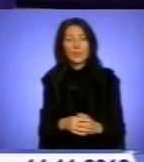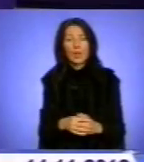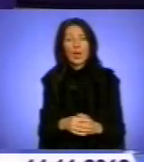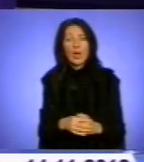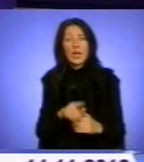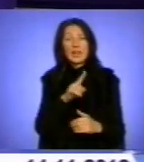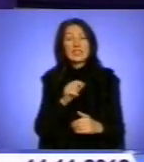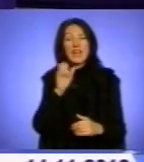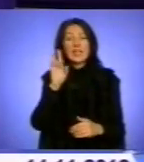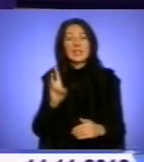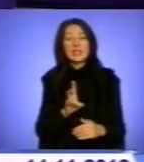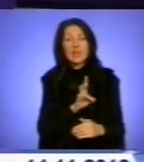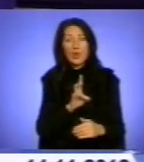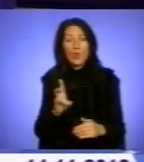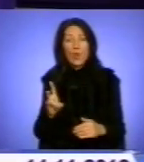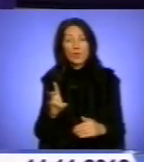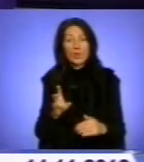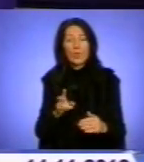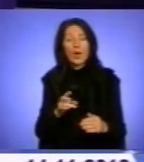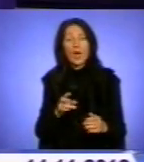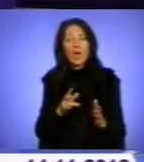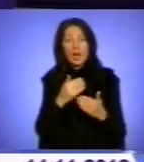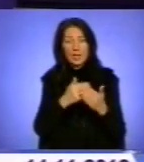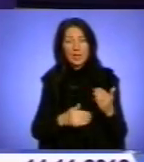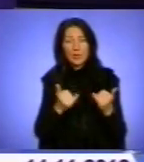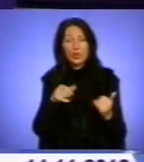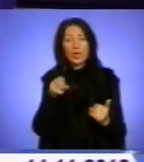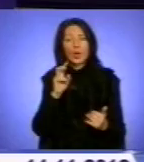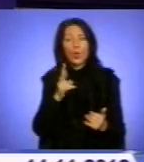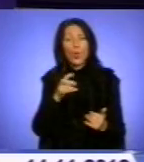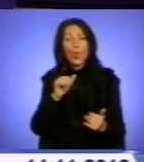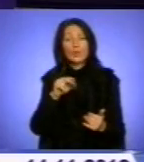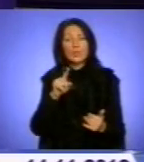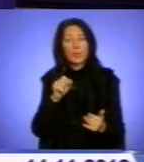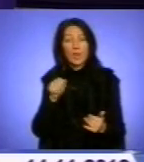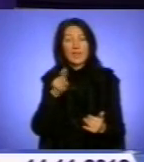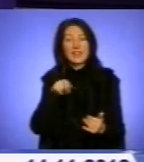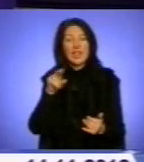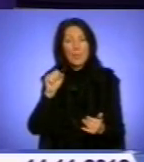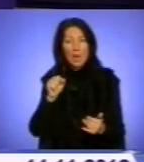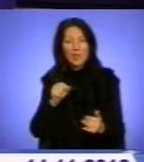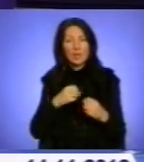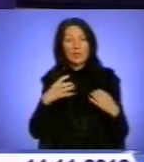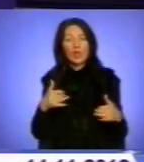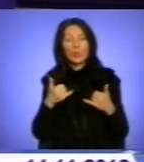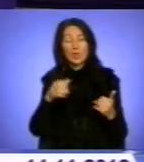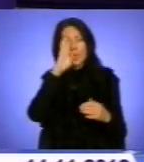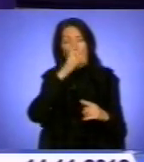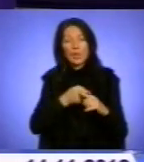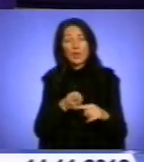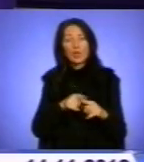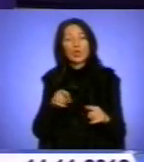За церковним календарем сьогодні Кузьми і Дем'яна. Свято присвячене братам, які народилися в Малій Азії і жили в 3 столітті.